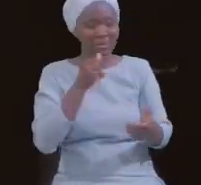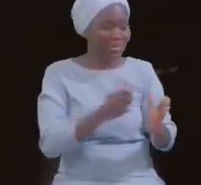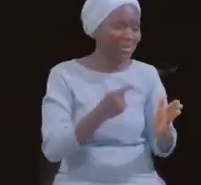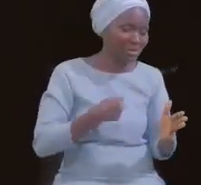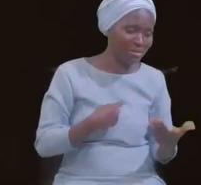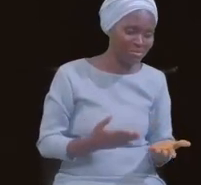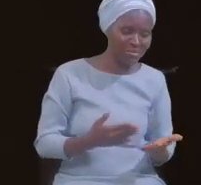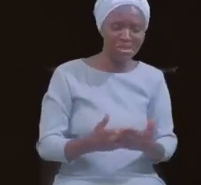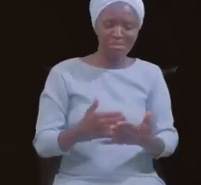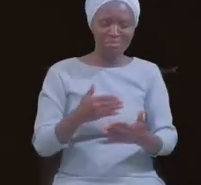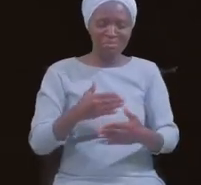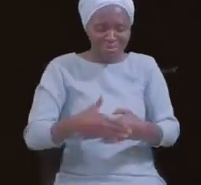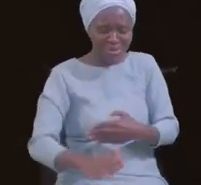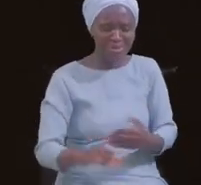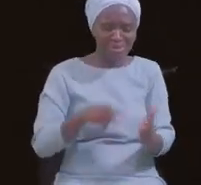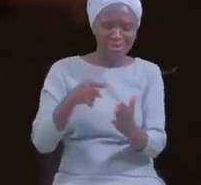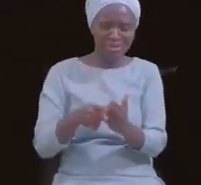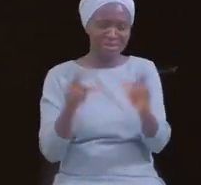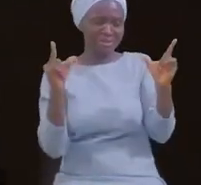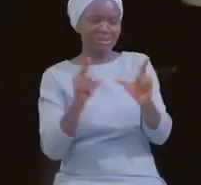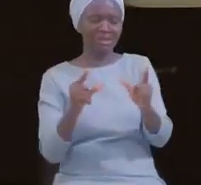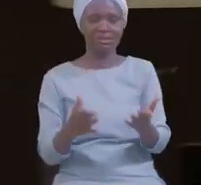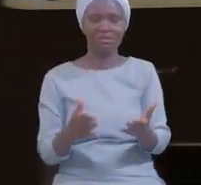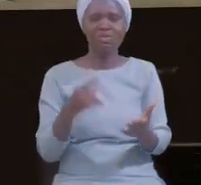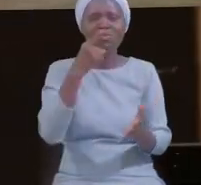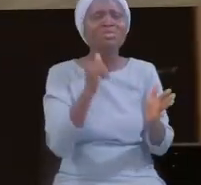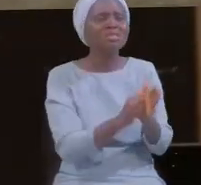niveau d'étude. Qui est celui-là?